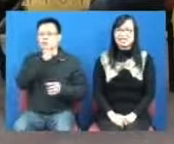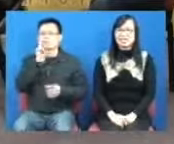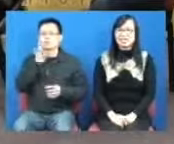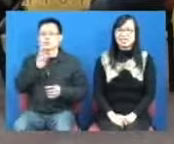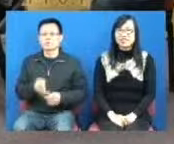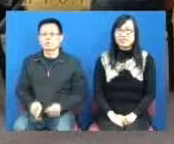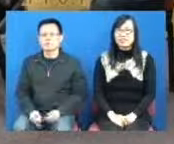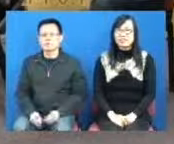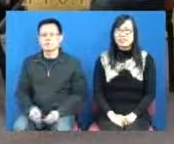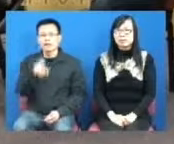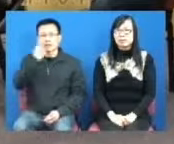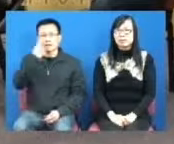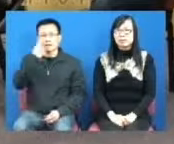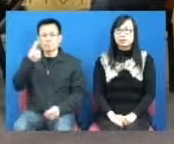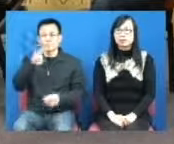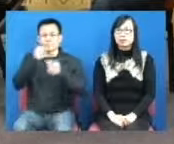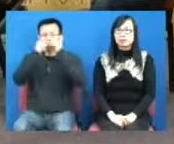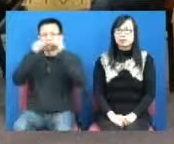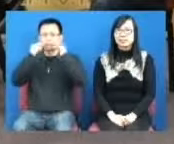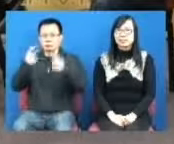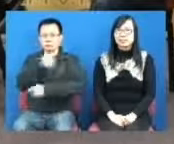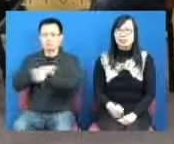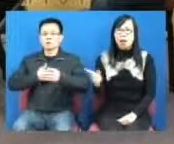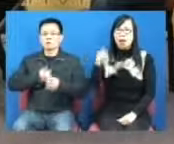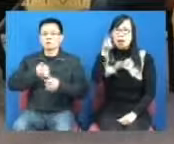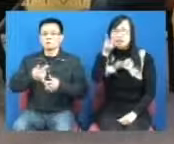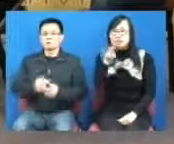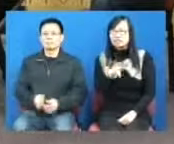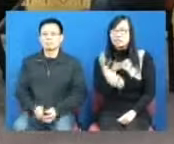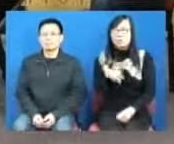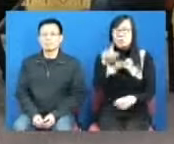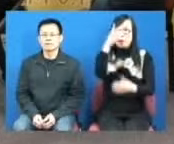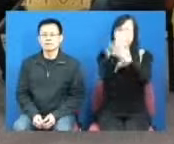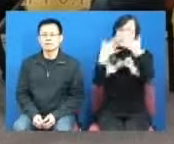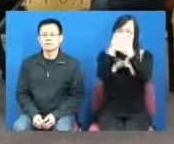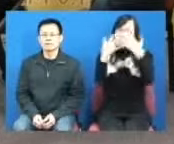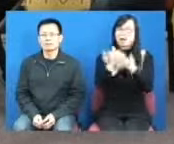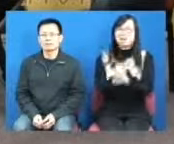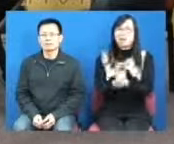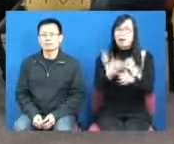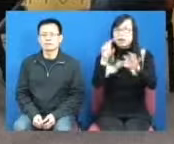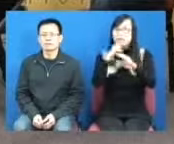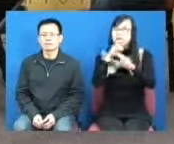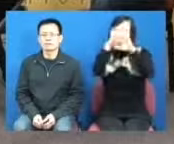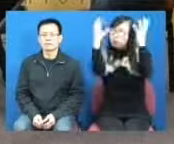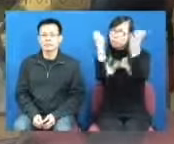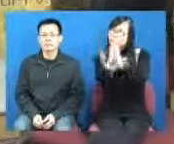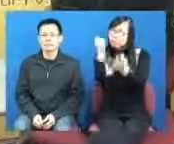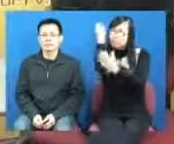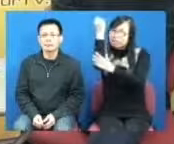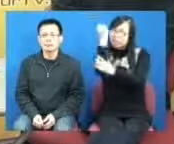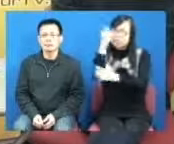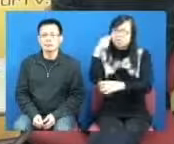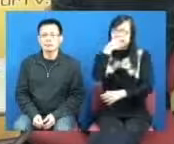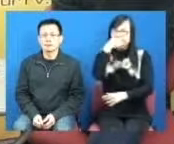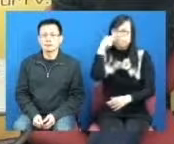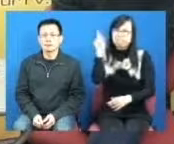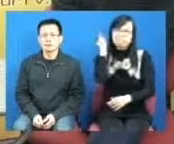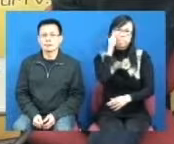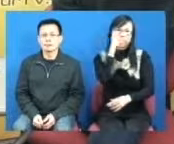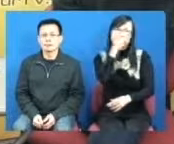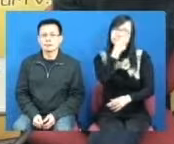見不到曾俊華就來了我在電視上看到有個團體去示威時跟他剃鬍我覺得